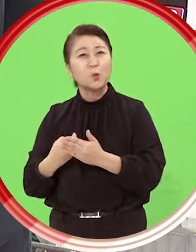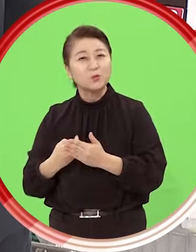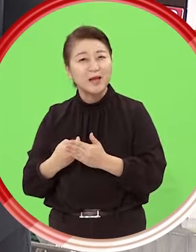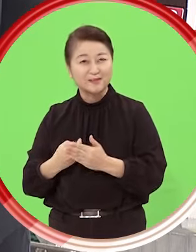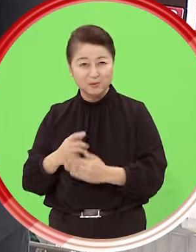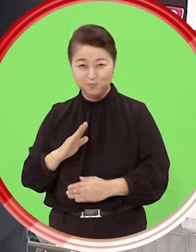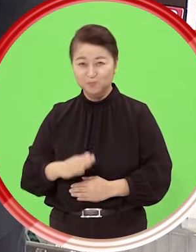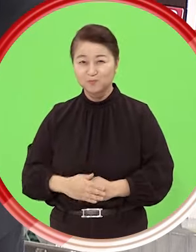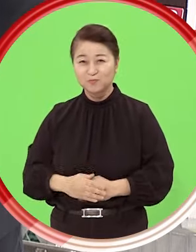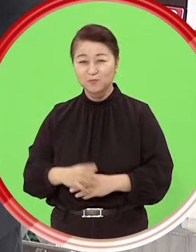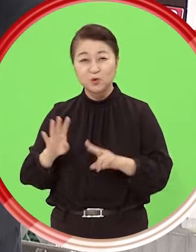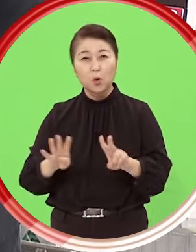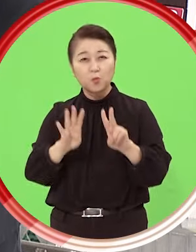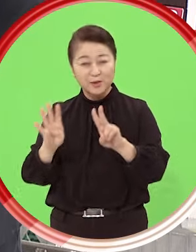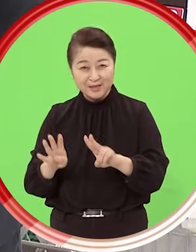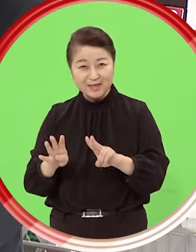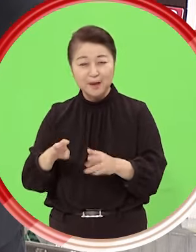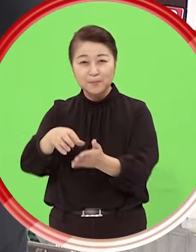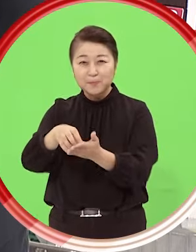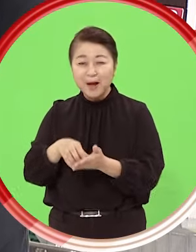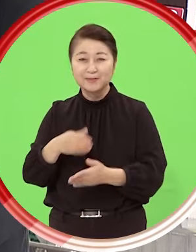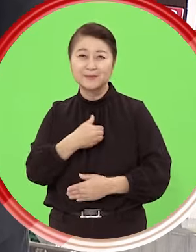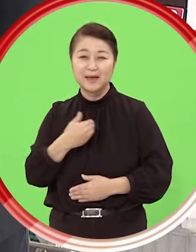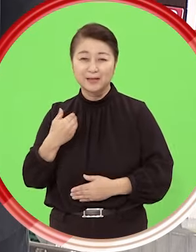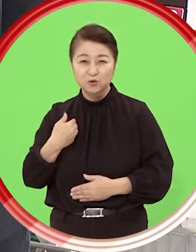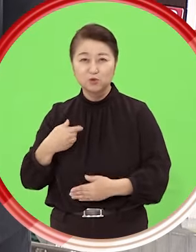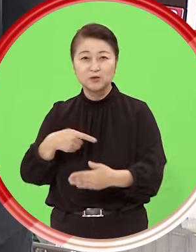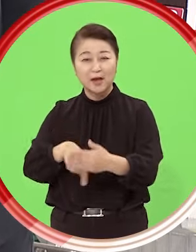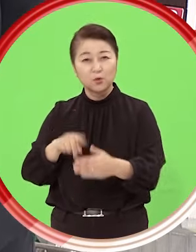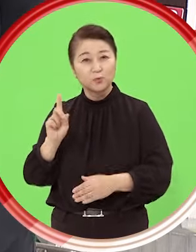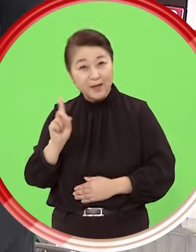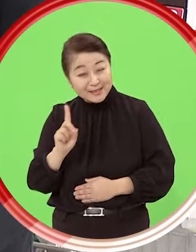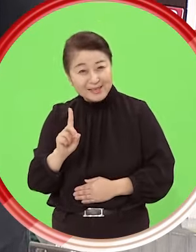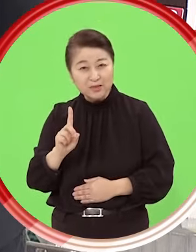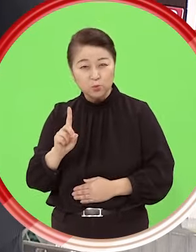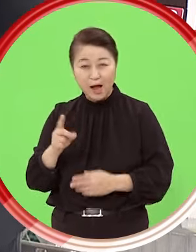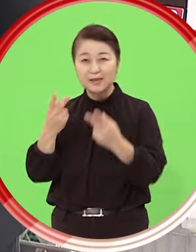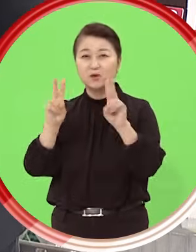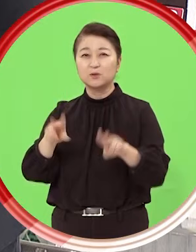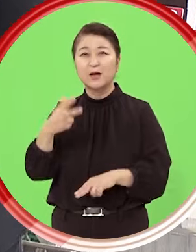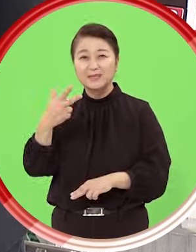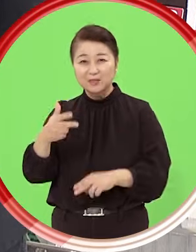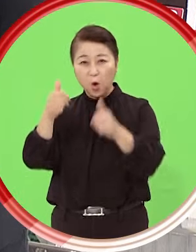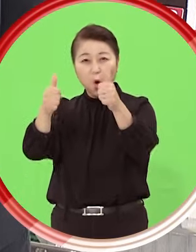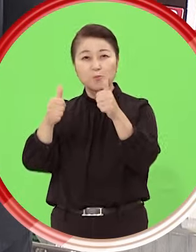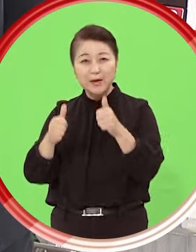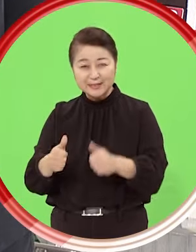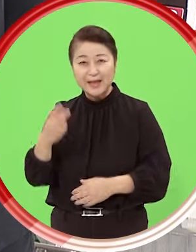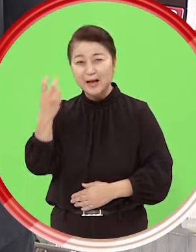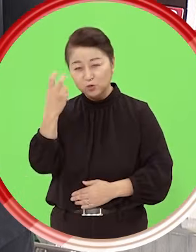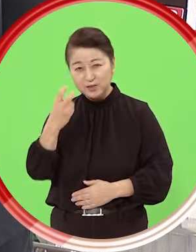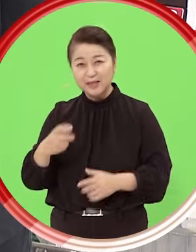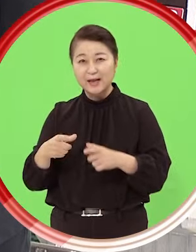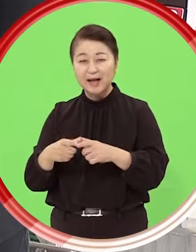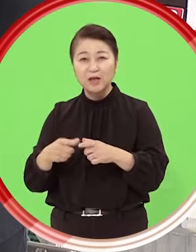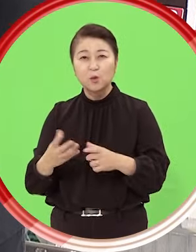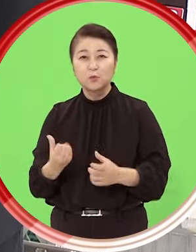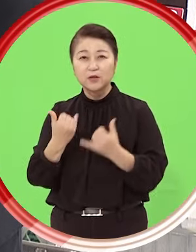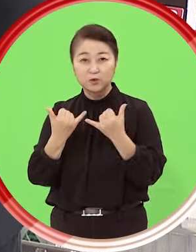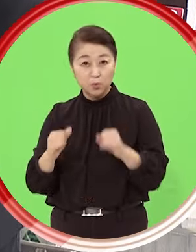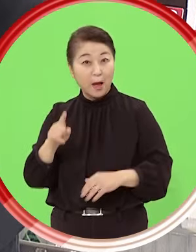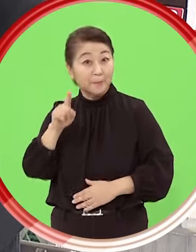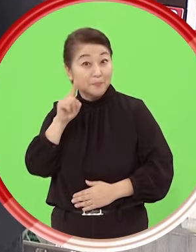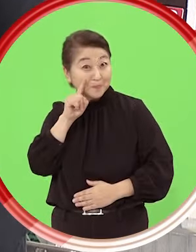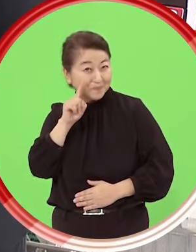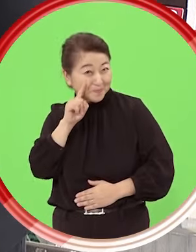よ。コンビニで取得できる証明書については広島市のホームページで確認できるので、ぜひマイナンバーカードを持っ